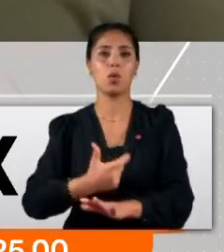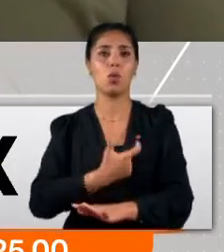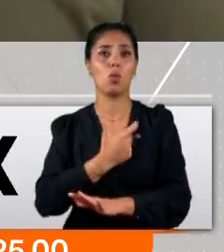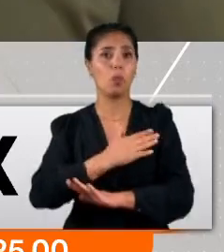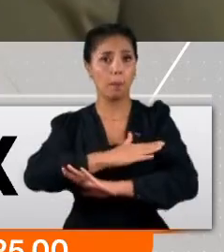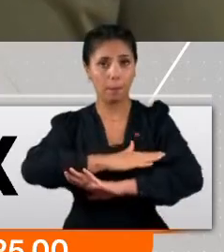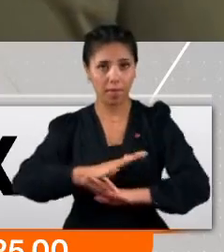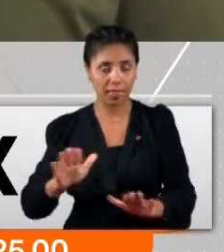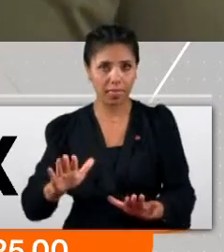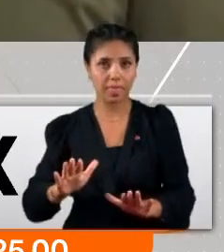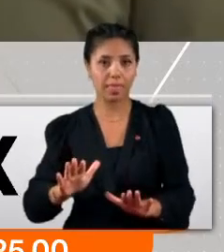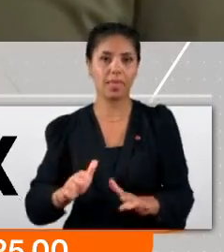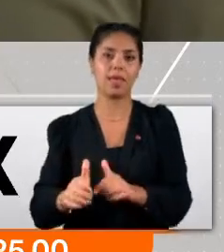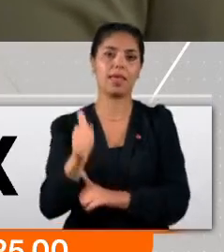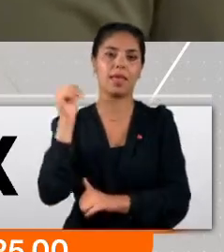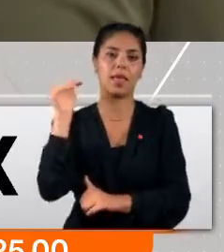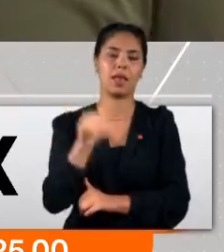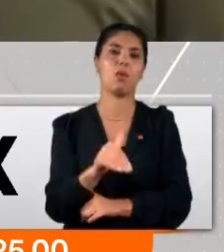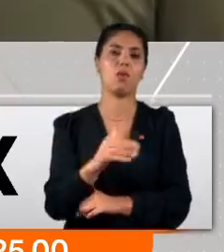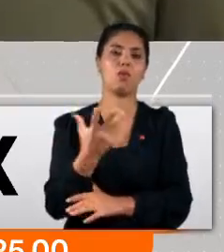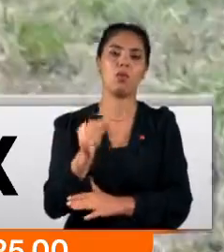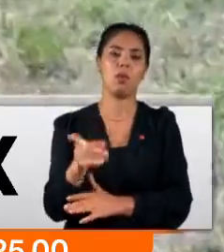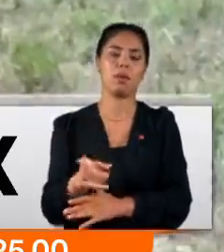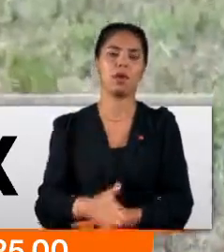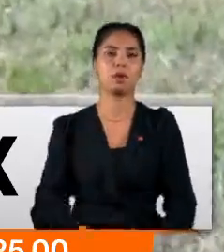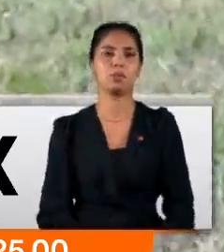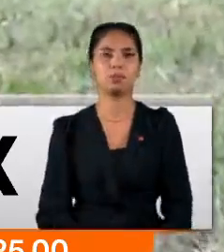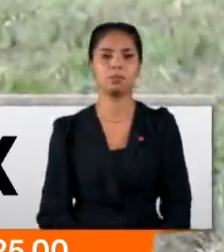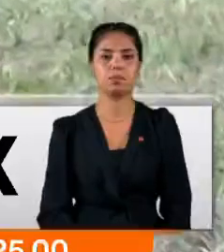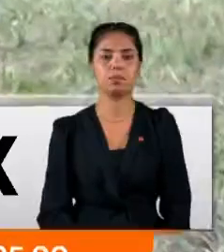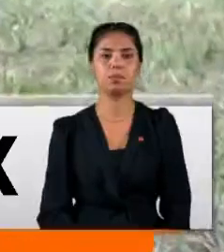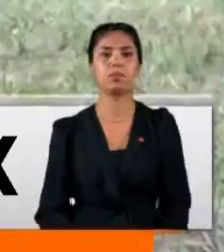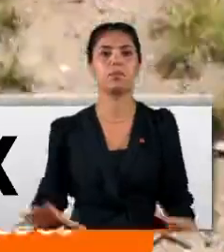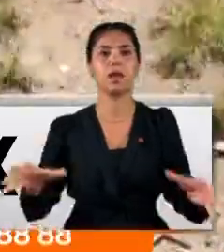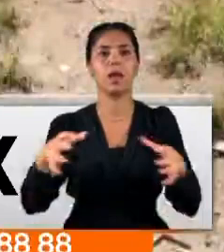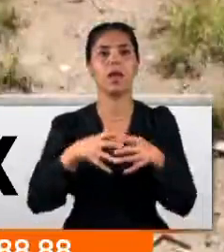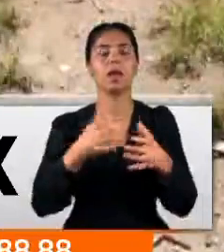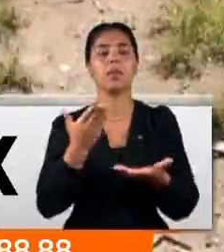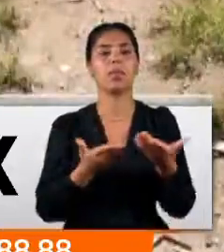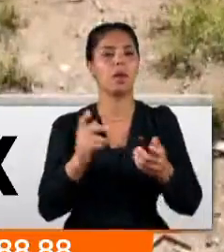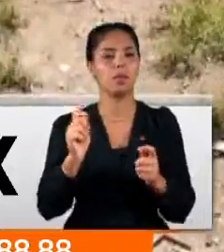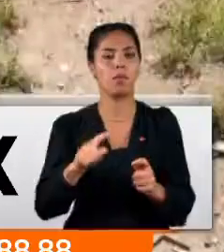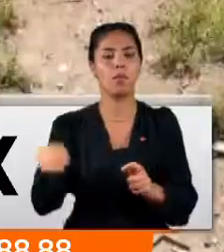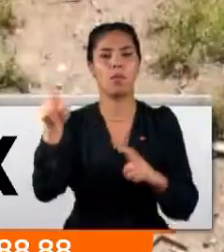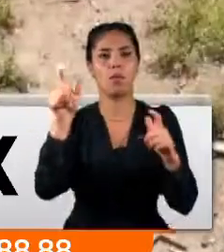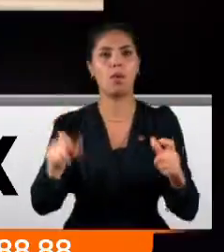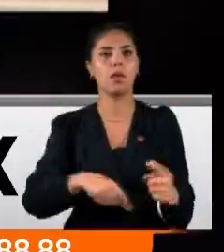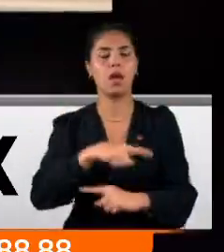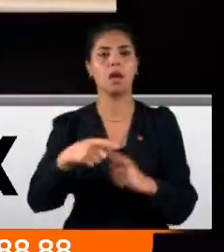yitirdikten sonra gelmiş olduğu noktaya geri döner. Ekipler durum değerlendirmesi yapıyor. Bölgedeki arama